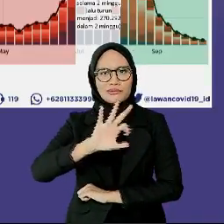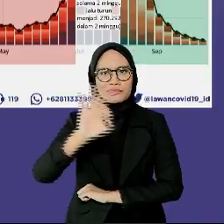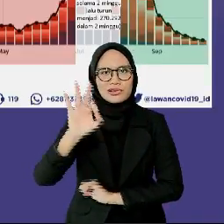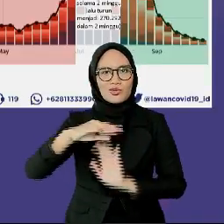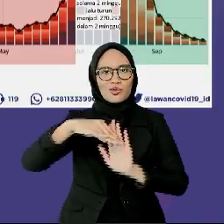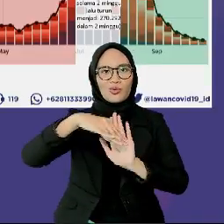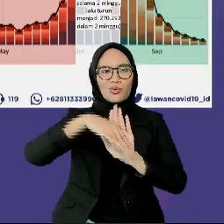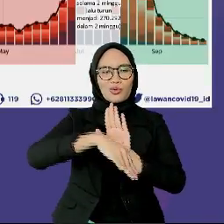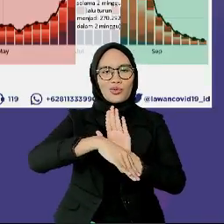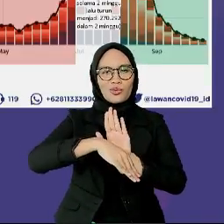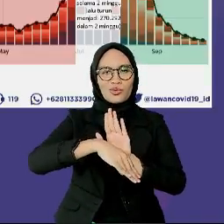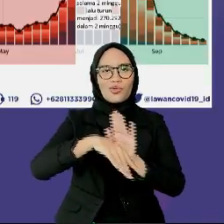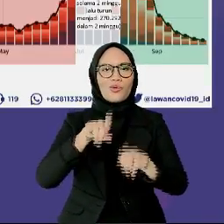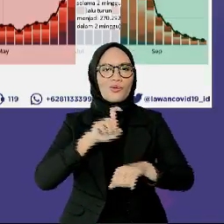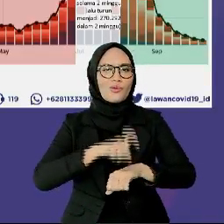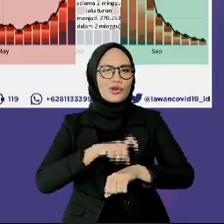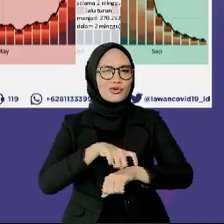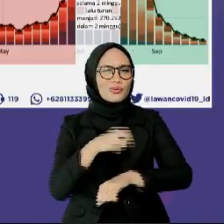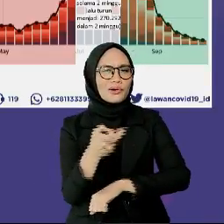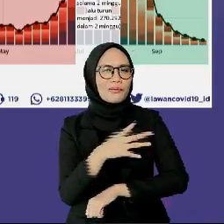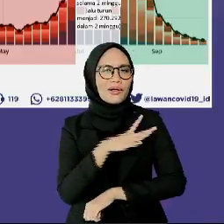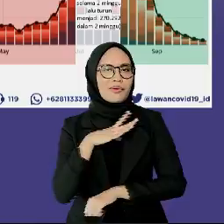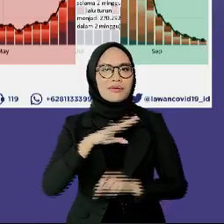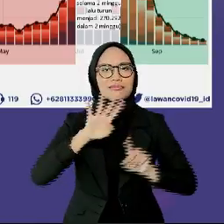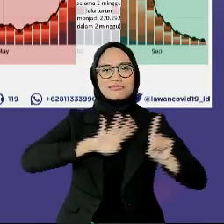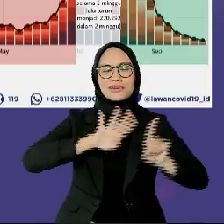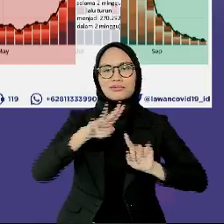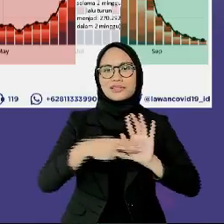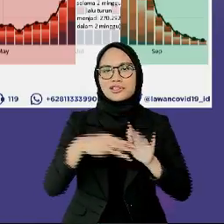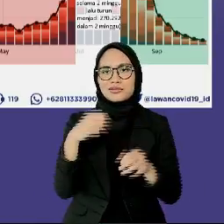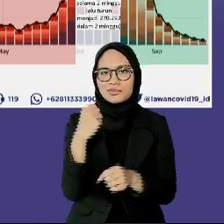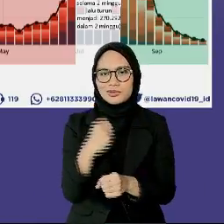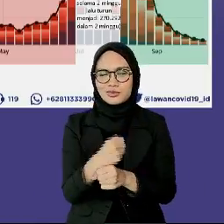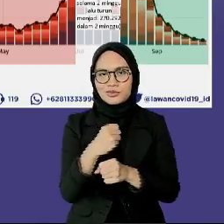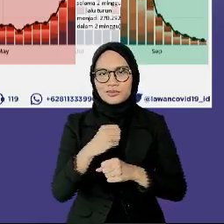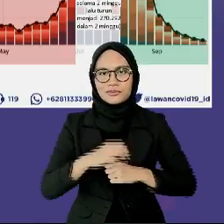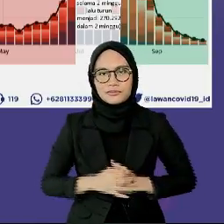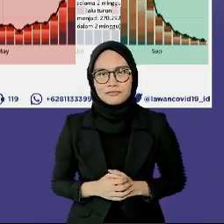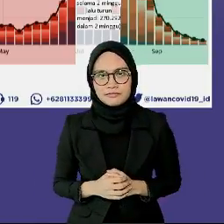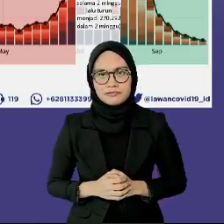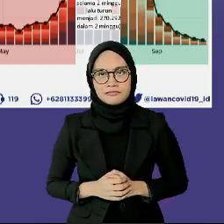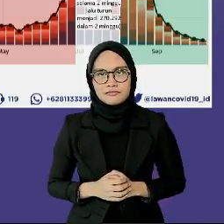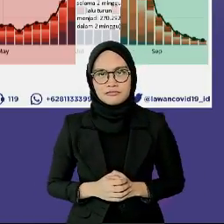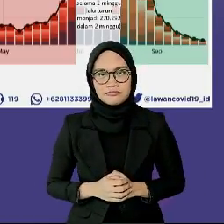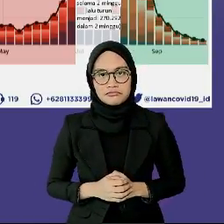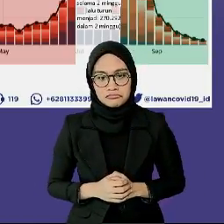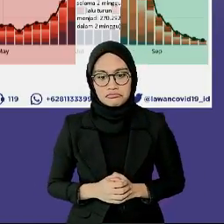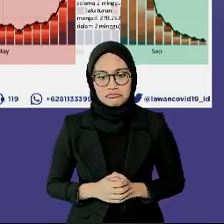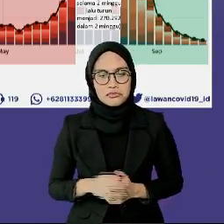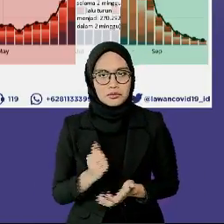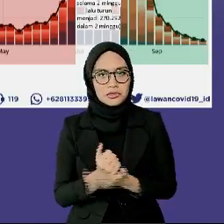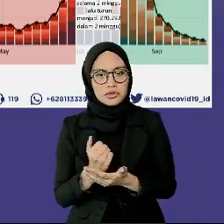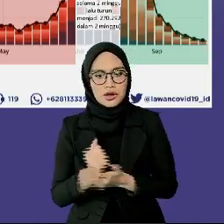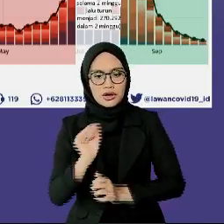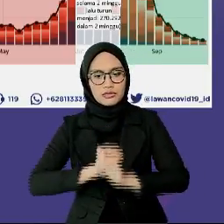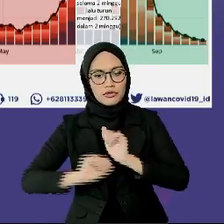selama 14 minggu. Meskipun dengan pembukaan aktivitas masyarakat sebesar